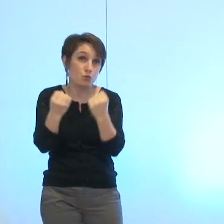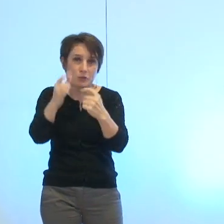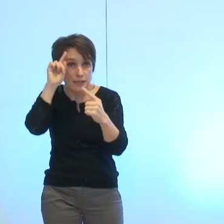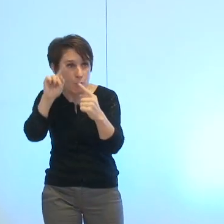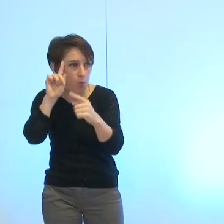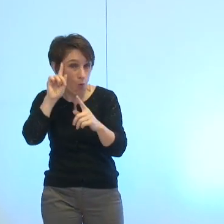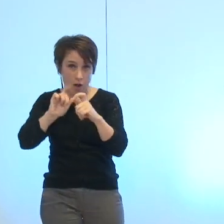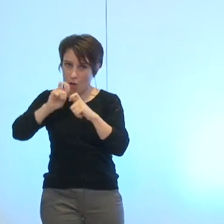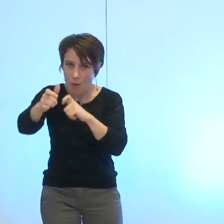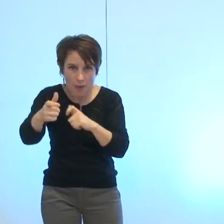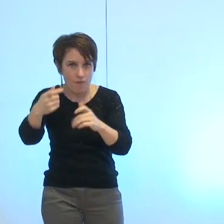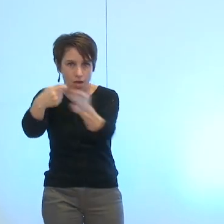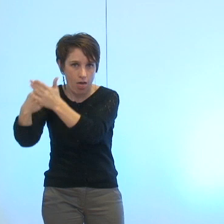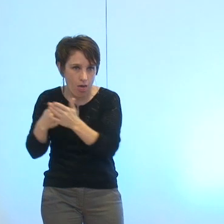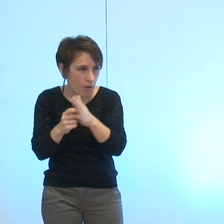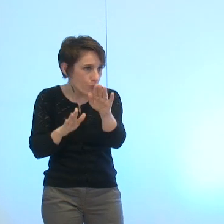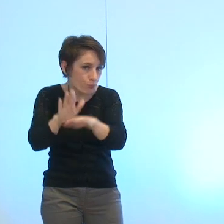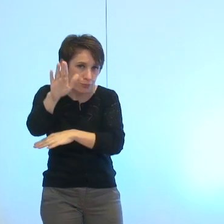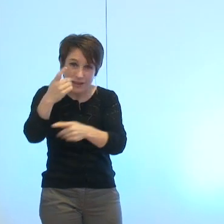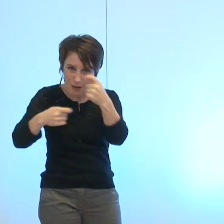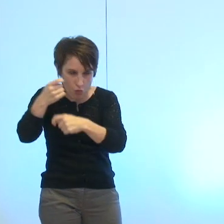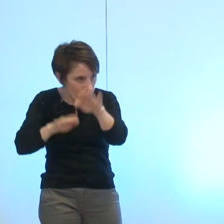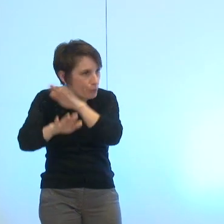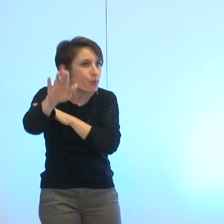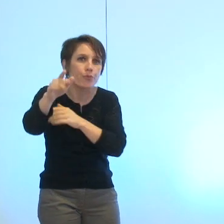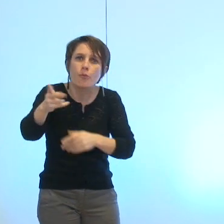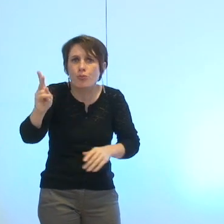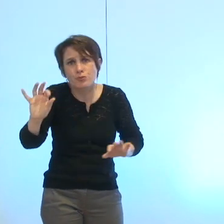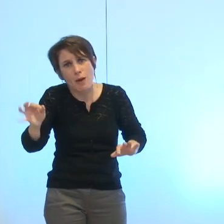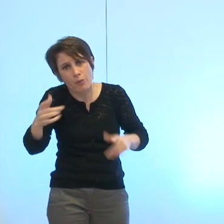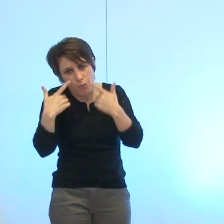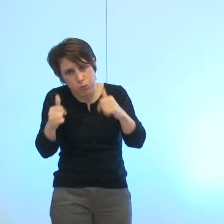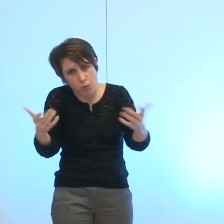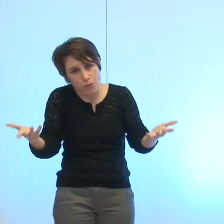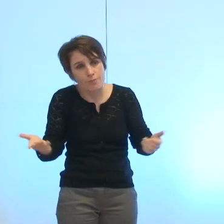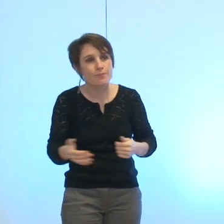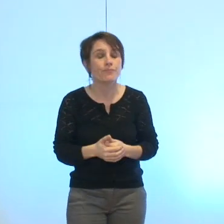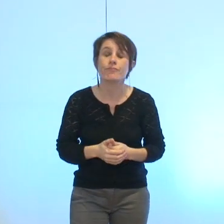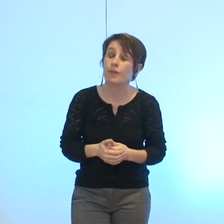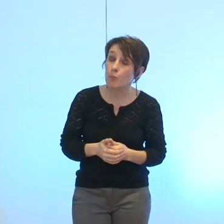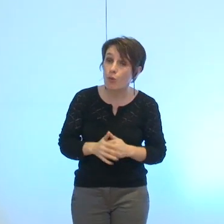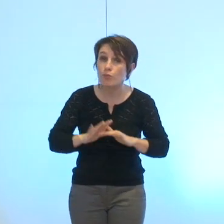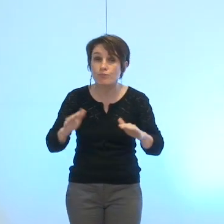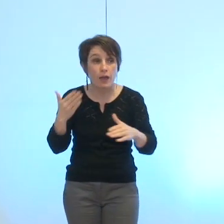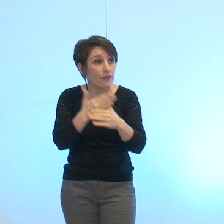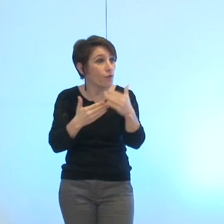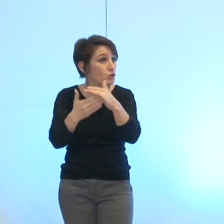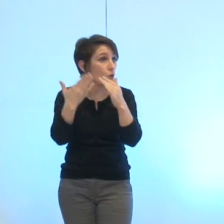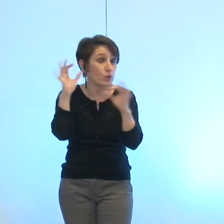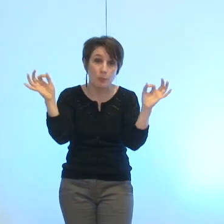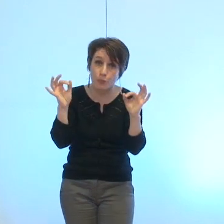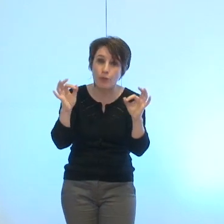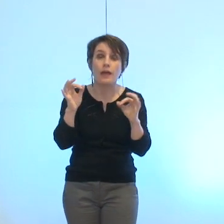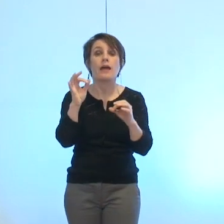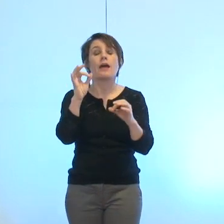d'affaires allez d'autres interventions non je mets cette délibération numéro 8 au voie qui ne